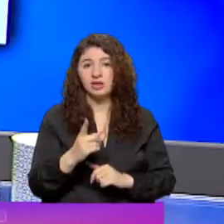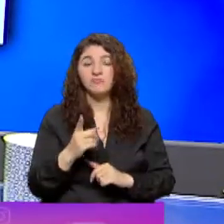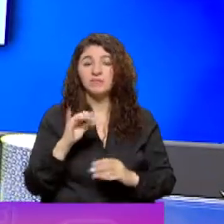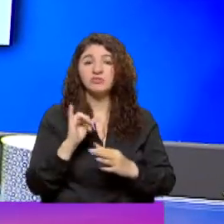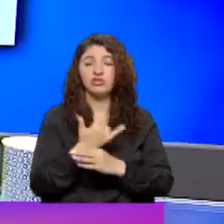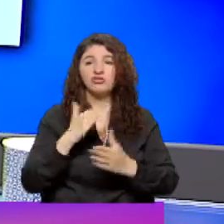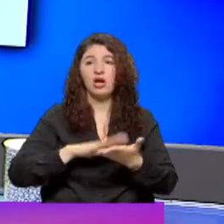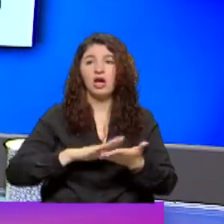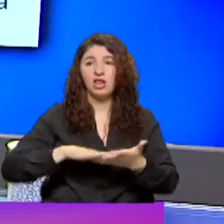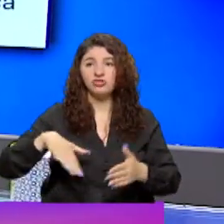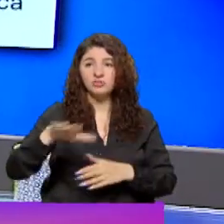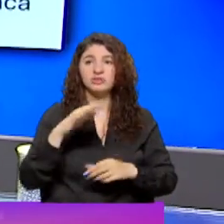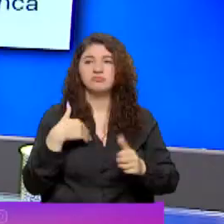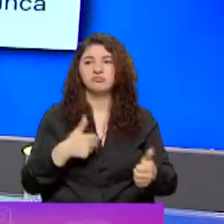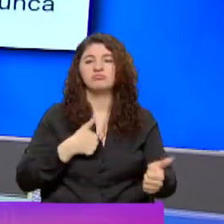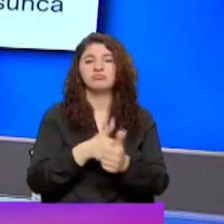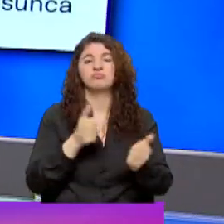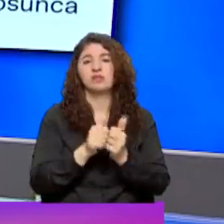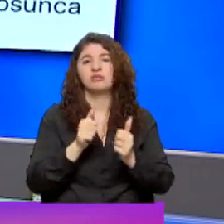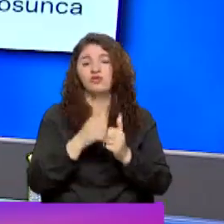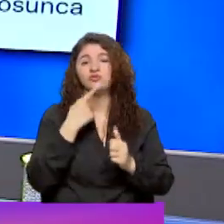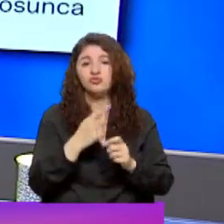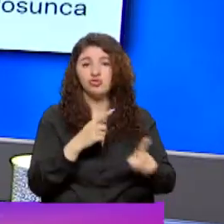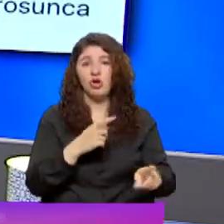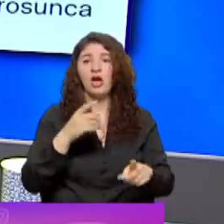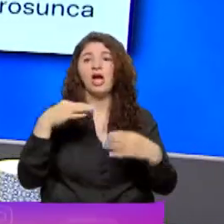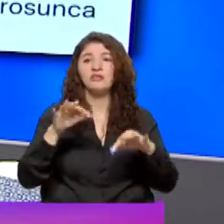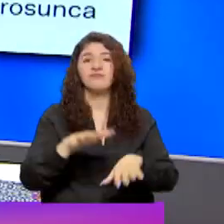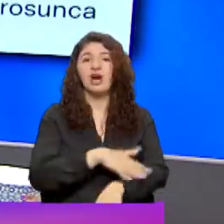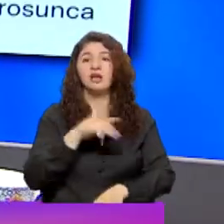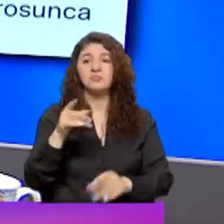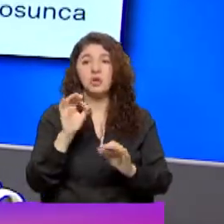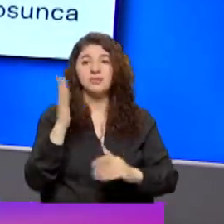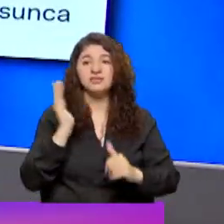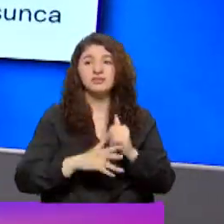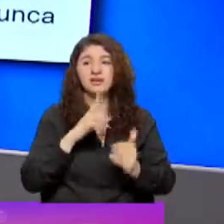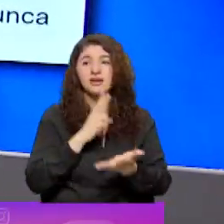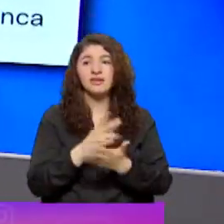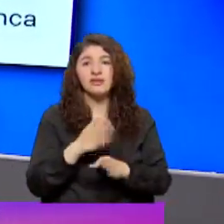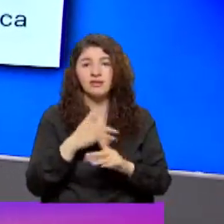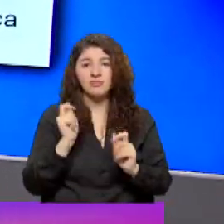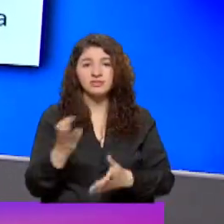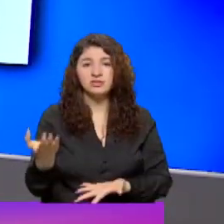sanatçı arkadaşlarımızın yanındayız diyor Efendim Eskişehir Valiliği böyle bir yasak Kahraman neden aldı Dün